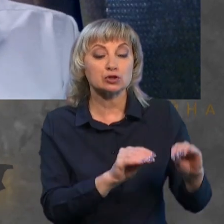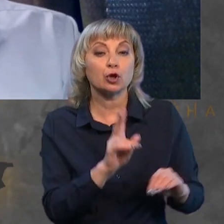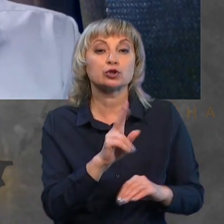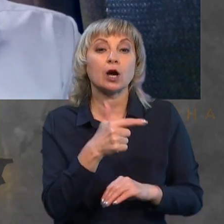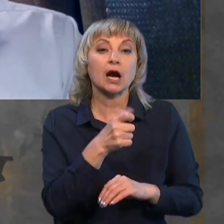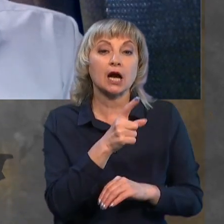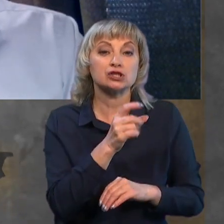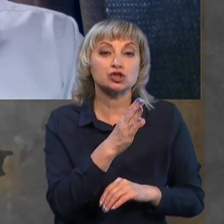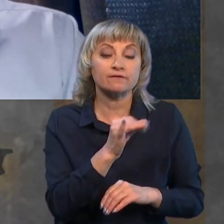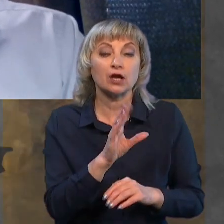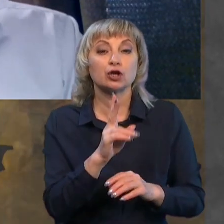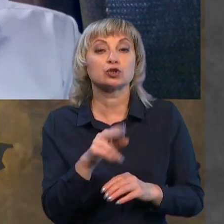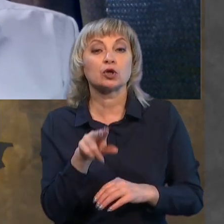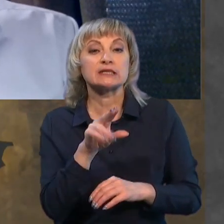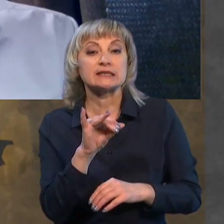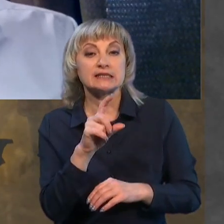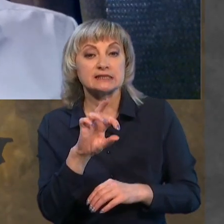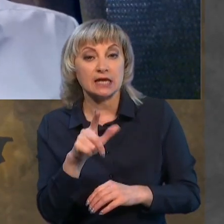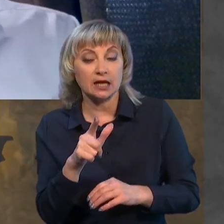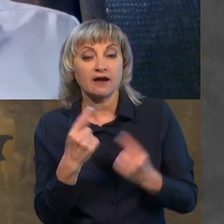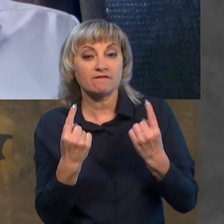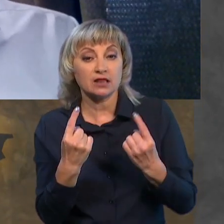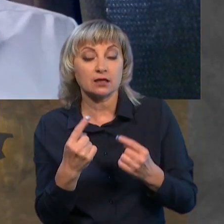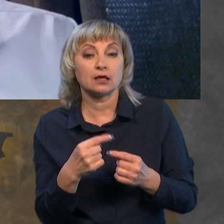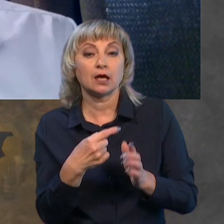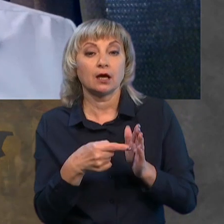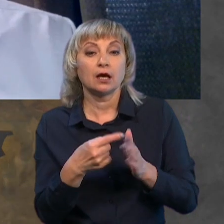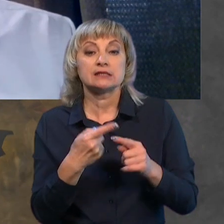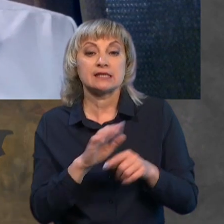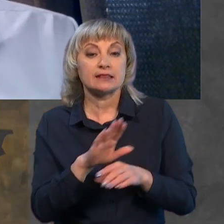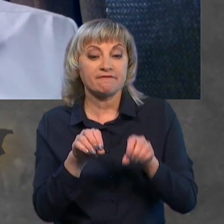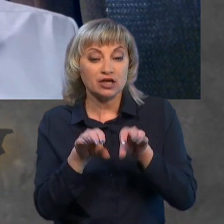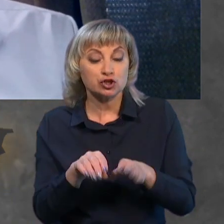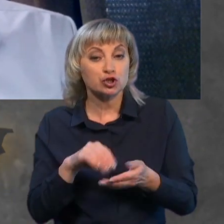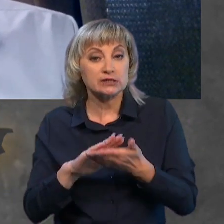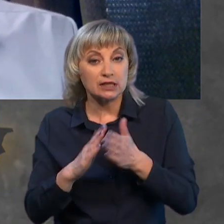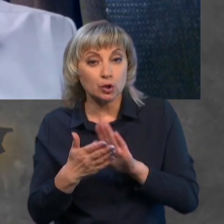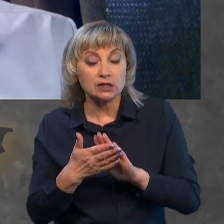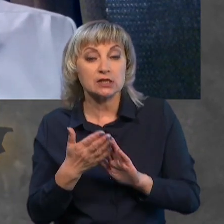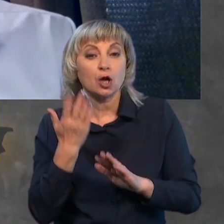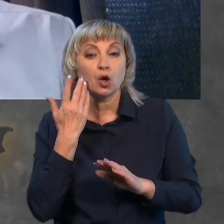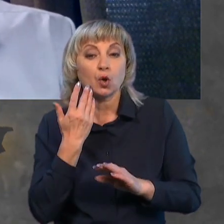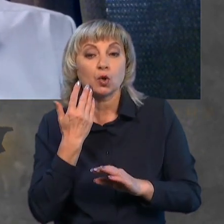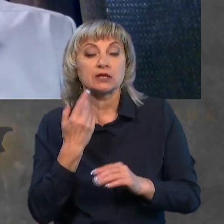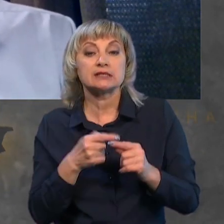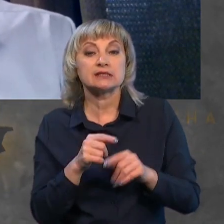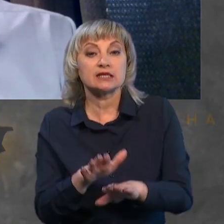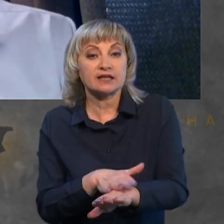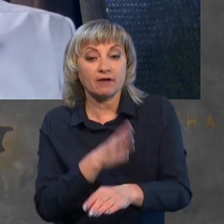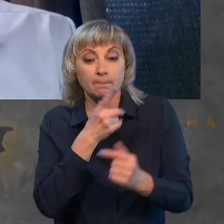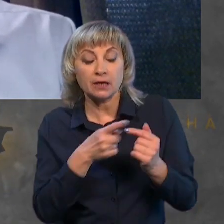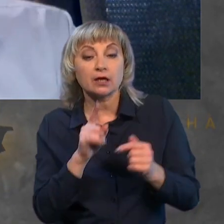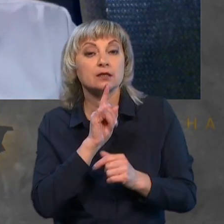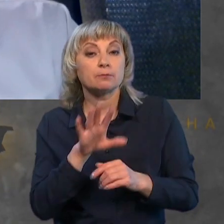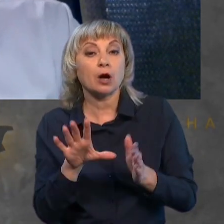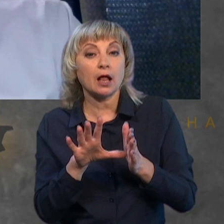хто дизельні великі генератори. Ну, але це також не вирішує ситуацію, тобто, коли це, ну, скажімо так, коли це тривалий період, може не бути